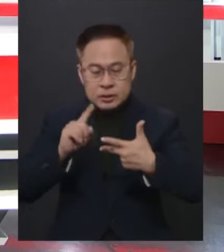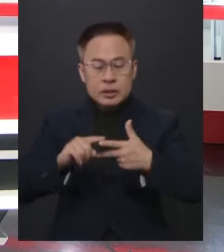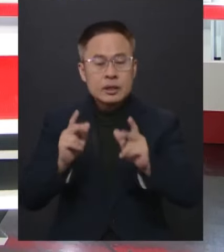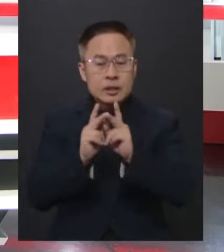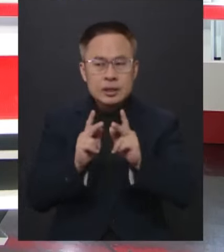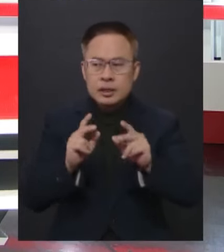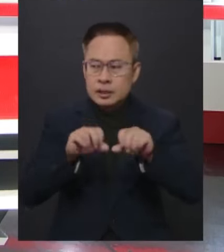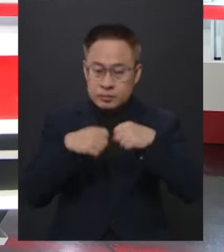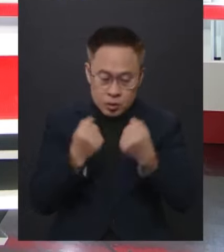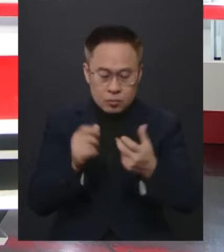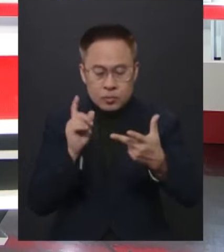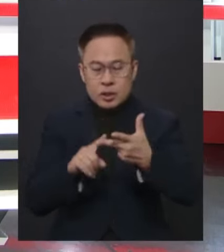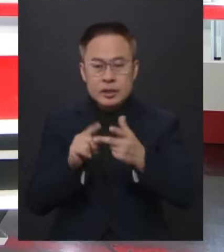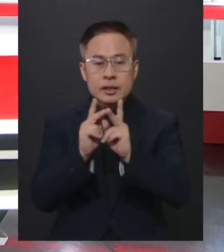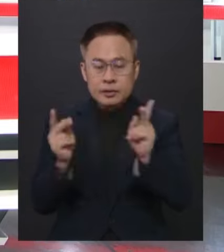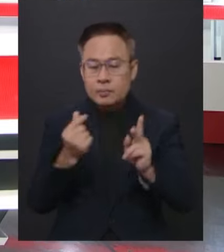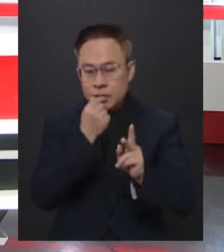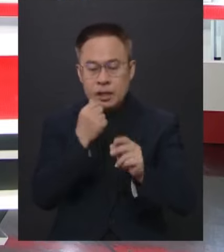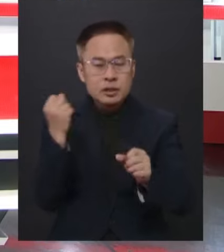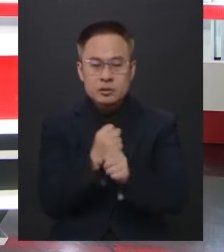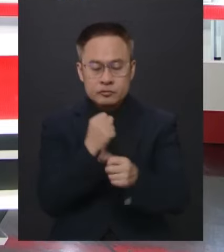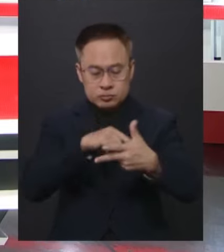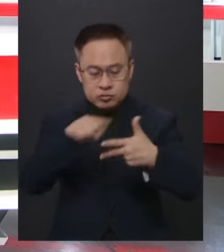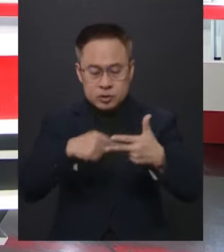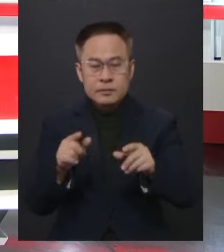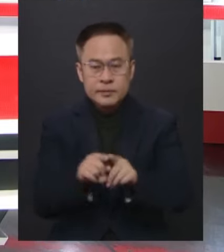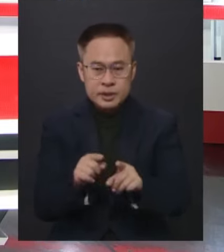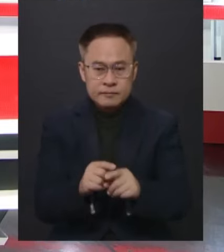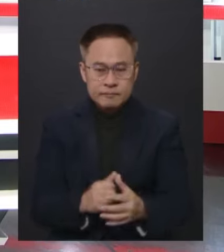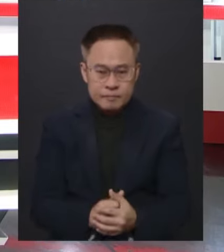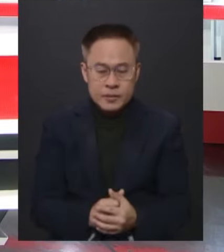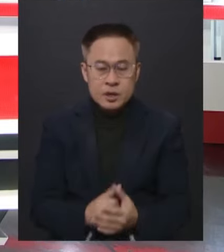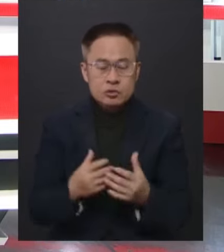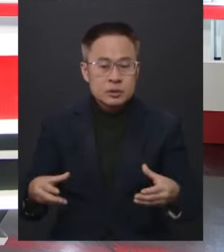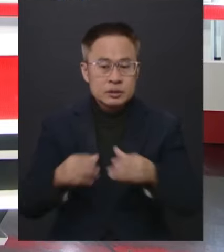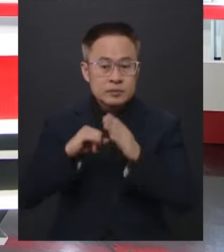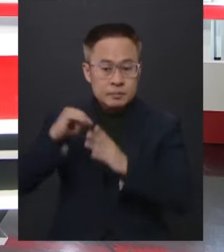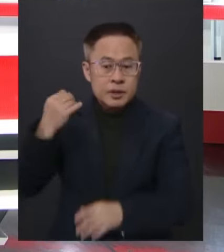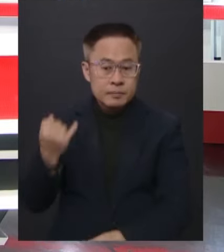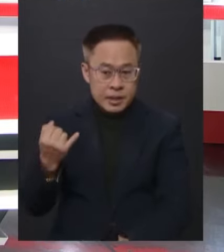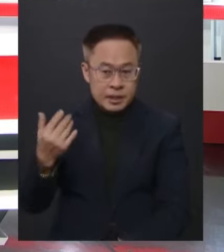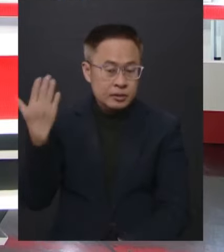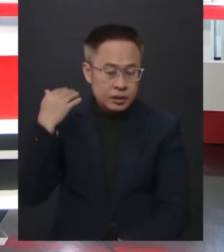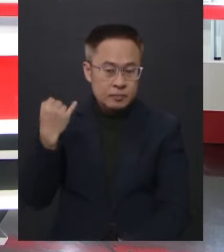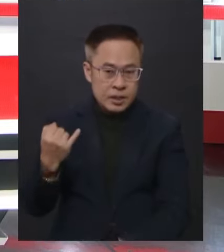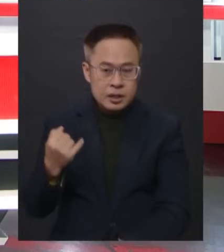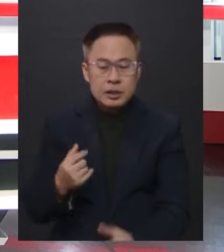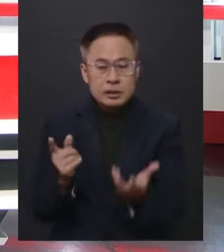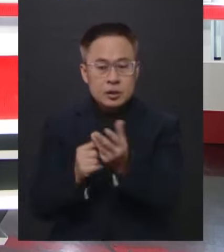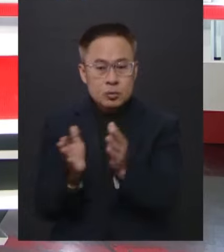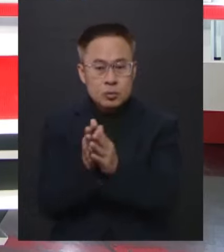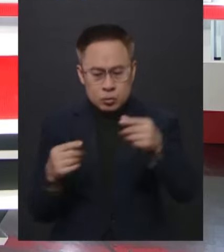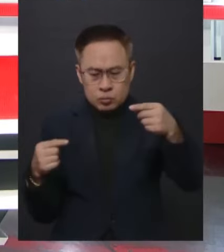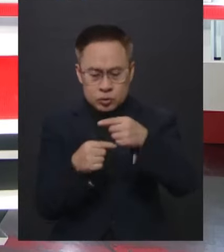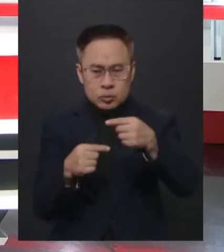ด้วยนะคะ แล้วก็ต้องบอกว่าผลงานของทางเชียงใหม่ FC เนี่ยหลังจากที่พ่ายแพ้ในเกมนี้ไปนะคะจริงๆก็อยู่ในโซน